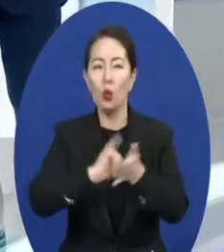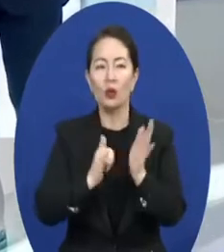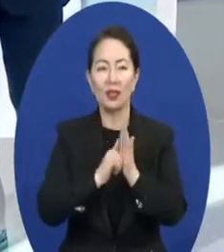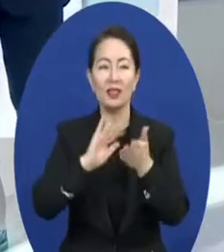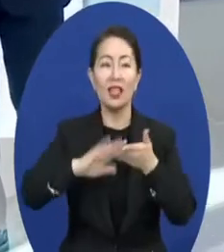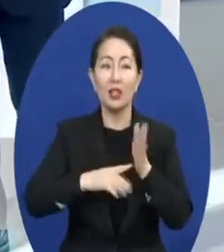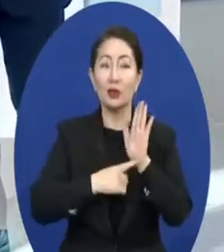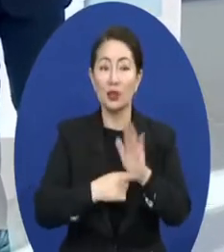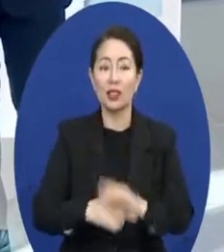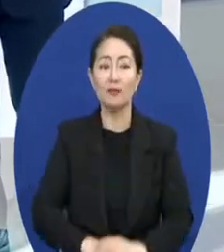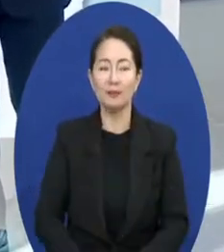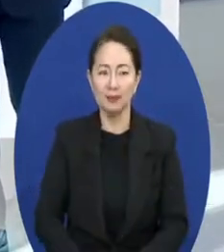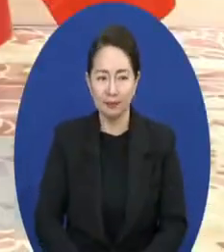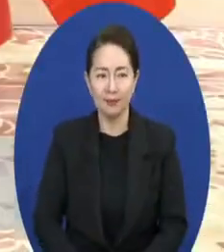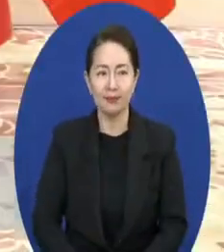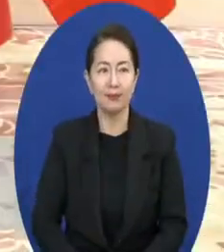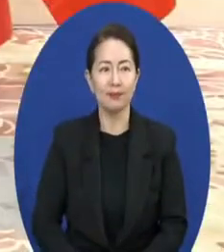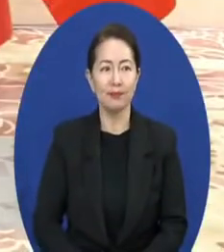бүхэн танилцуулъя.